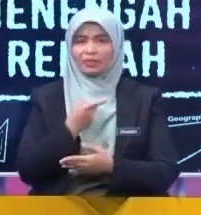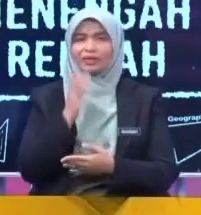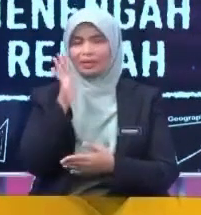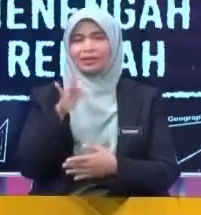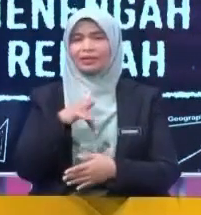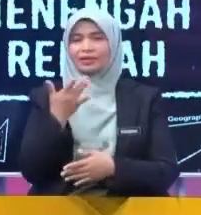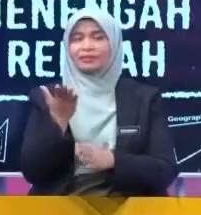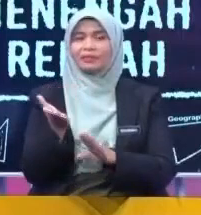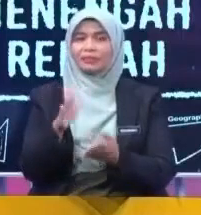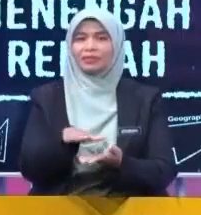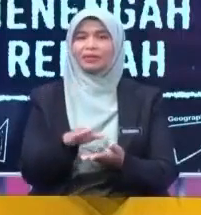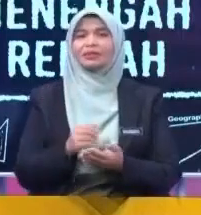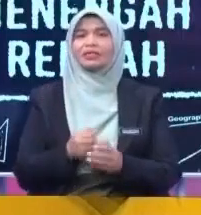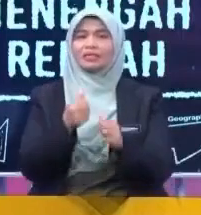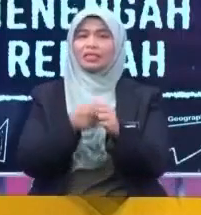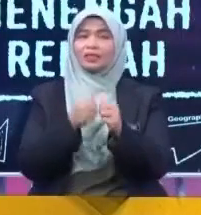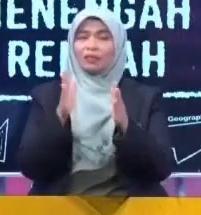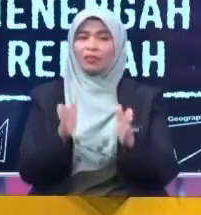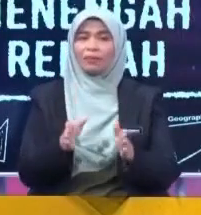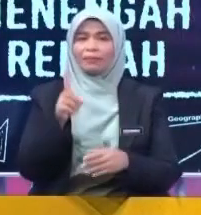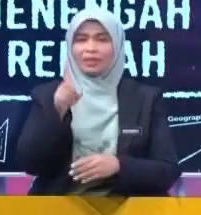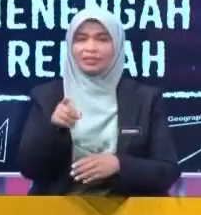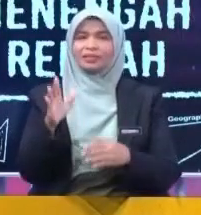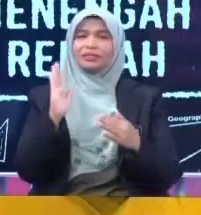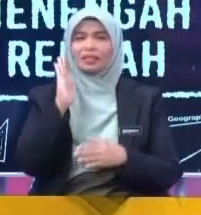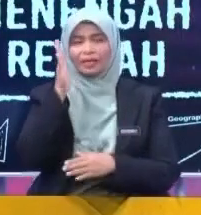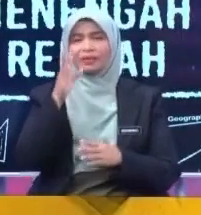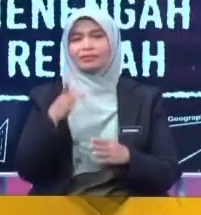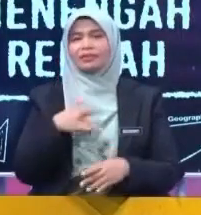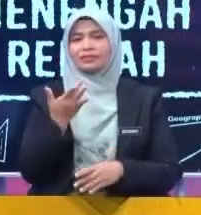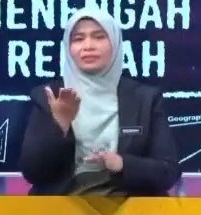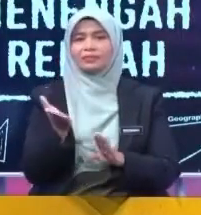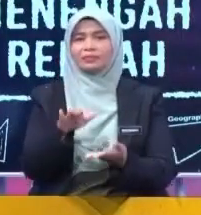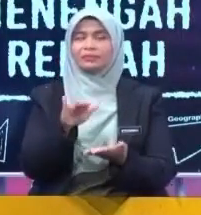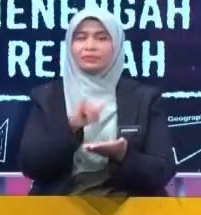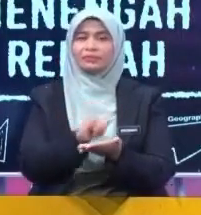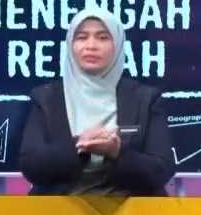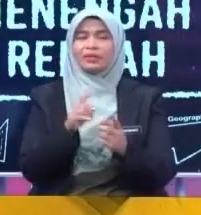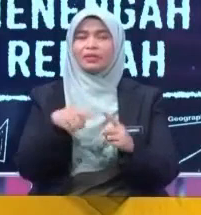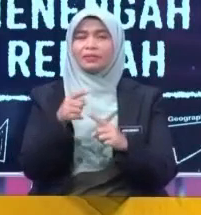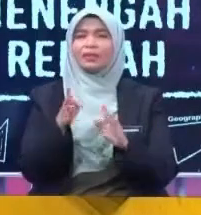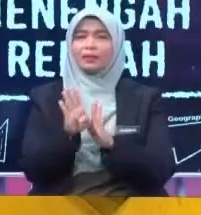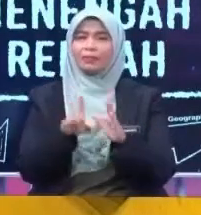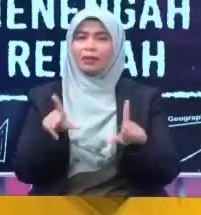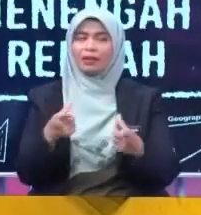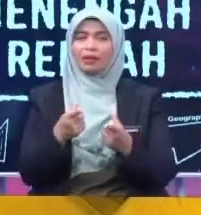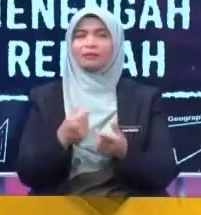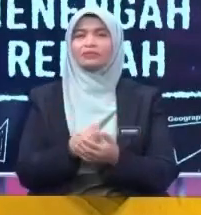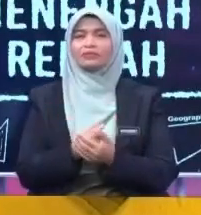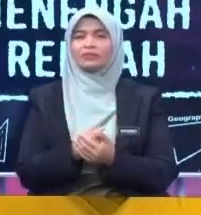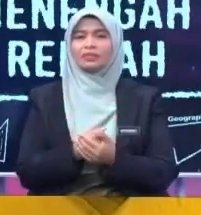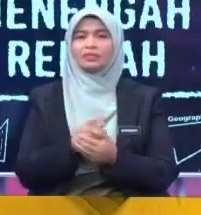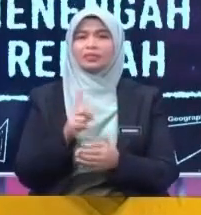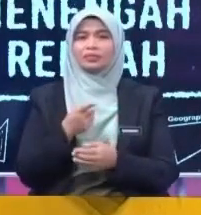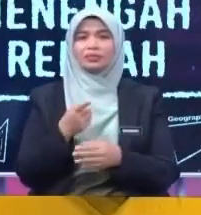mati. Setiap orang pasti akan merasai mati. Okay, jadi bila berlakunya kematian, terpisahnya roh daripada jasad,